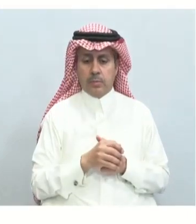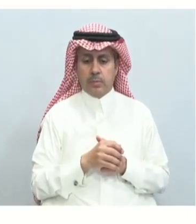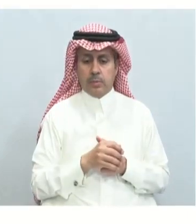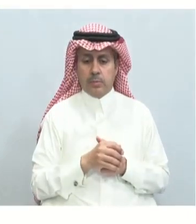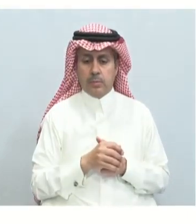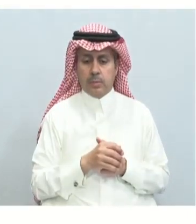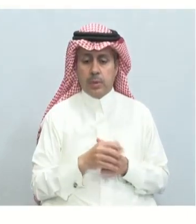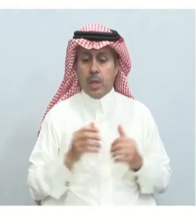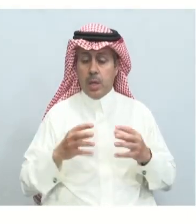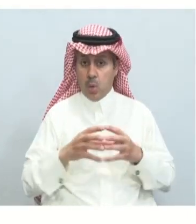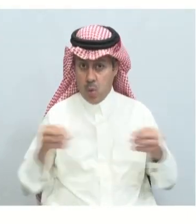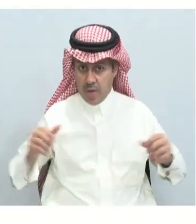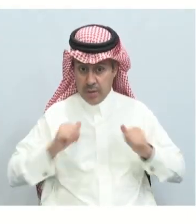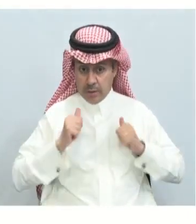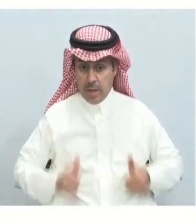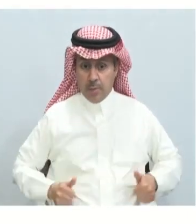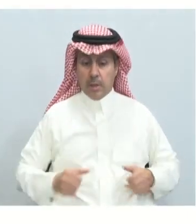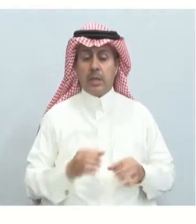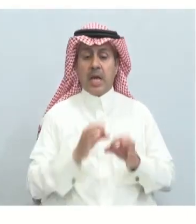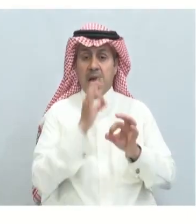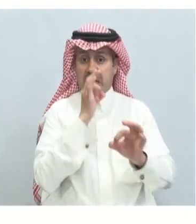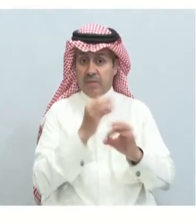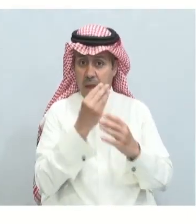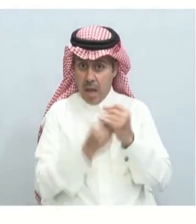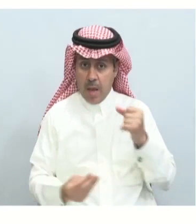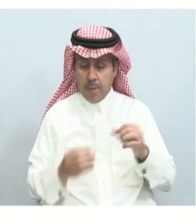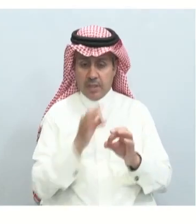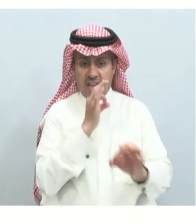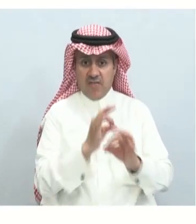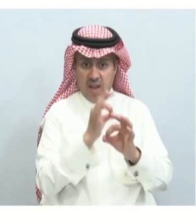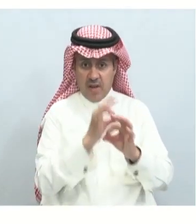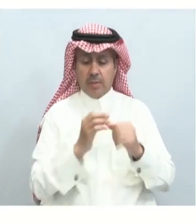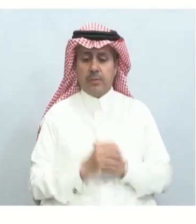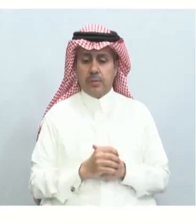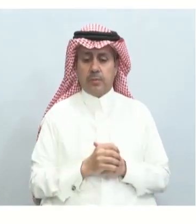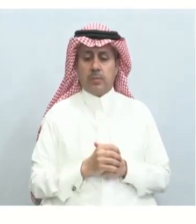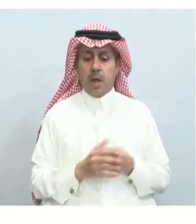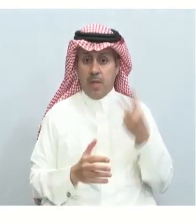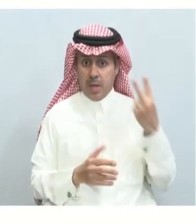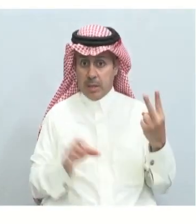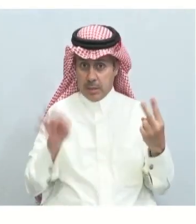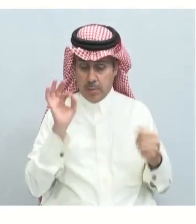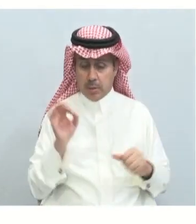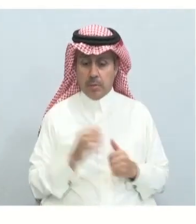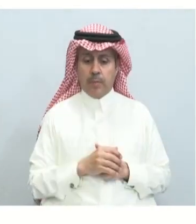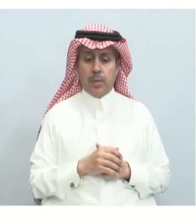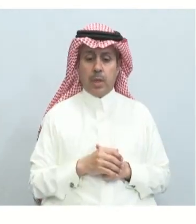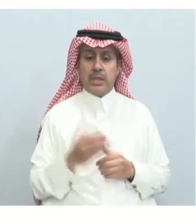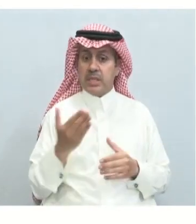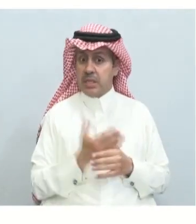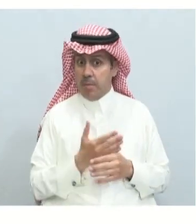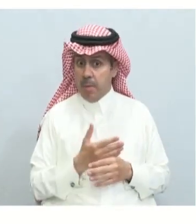اولا ان يعرف الطالب او الطالببه باطفال الانابيب ثانيا ان يستنبط الطالب او الطالبه